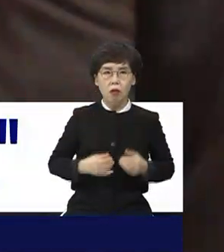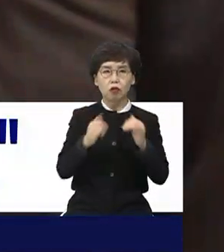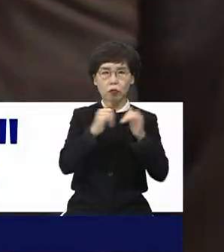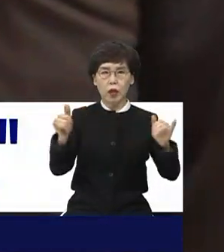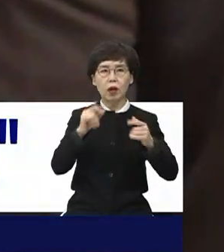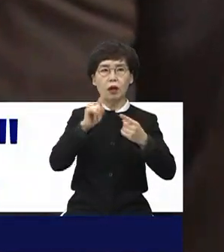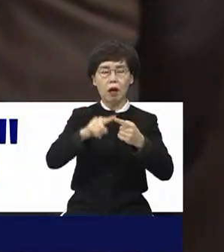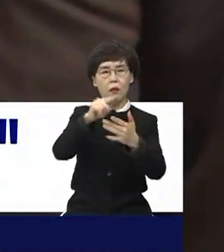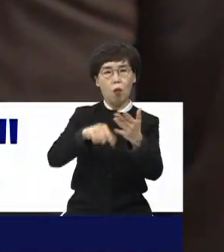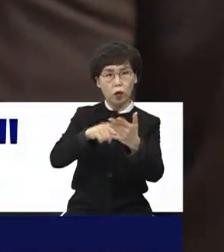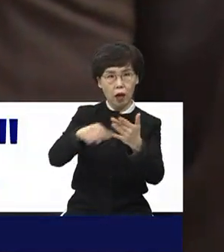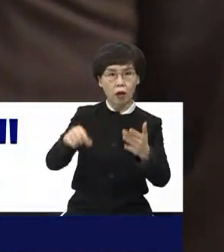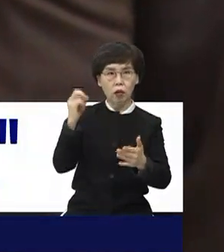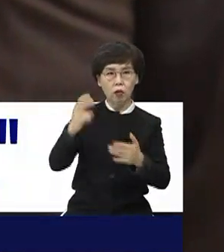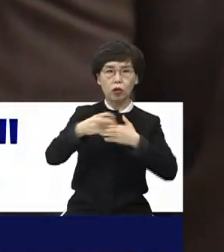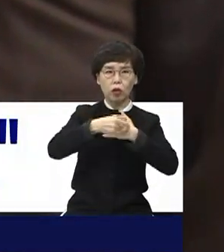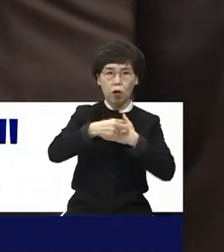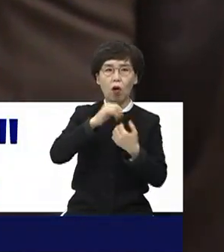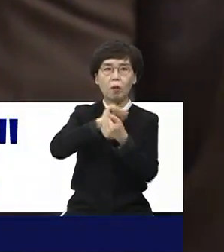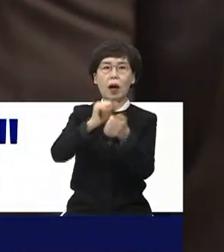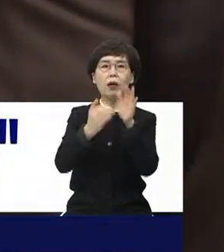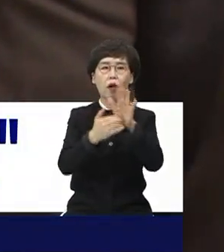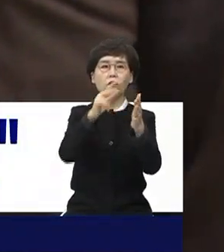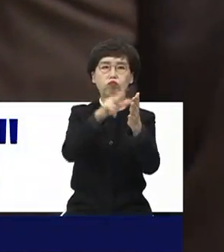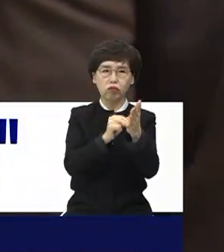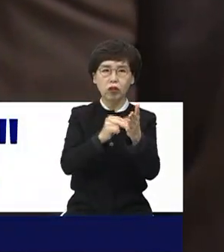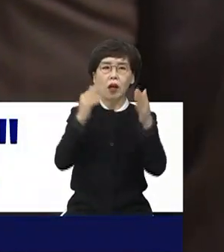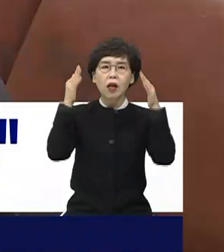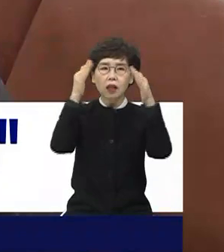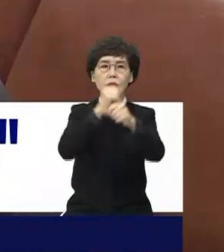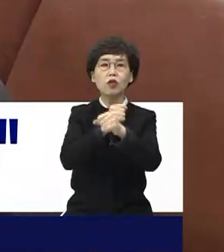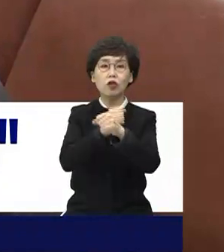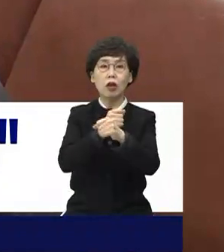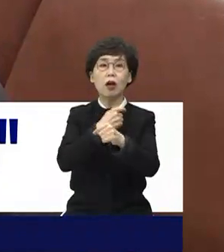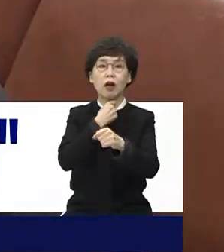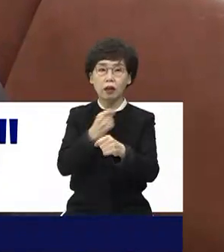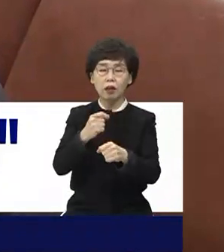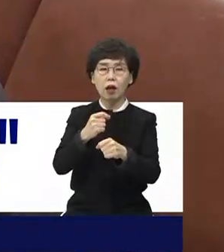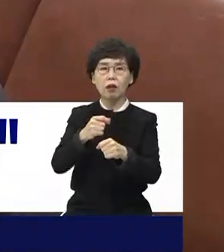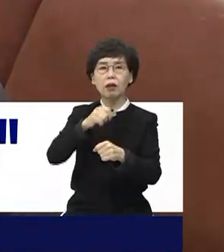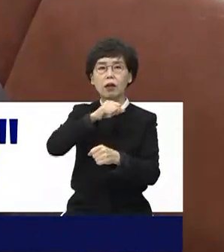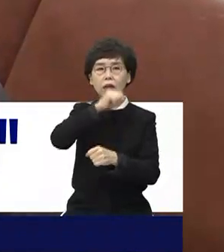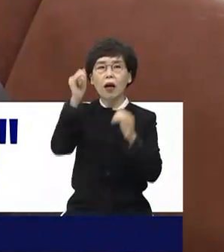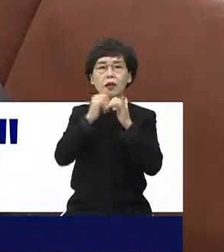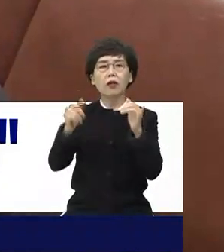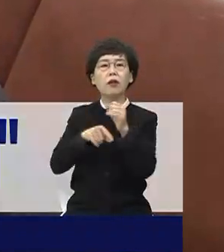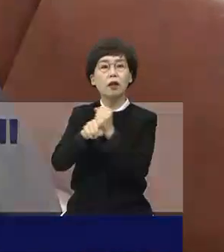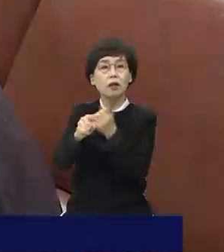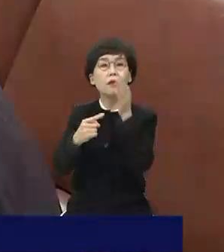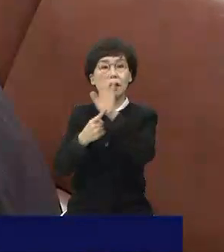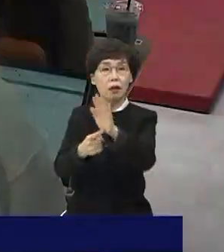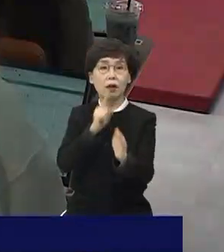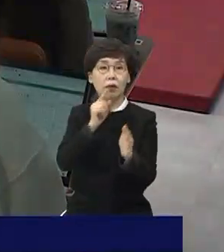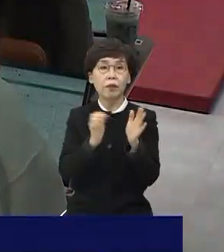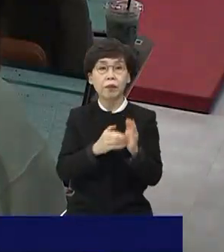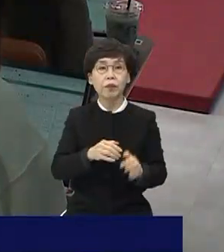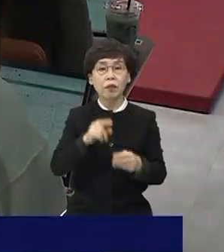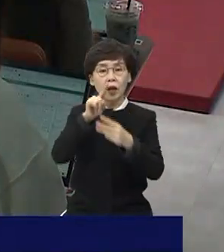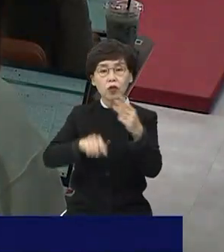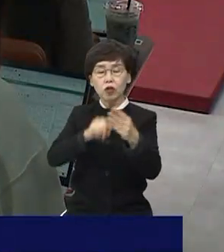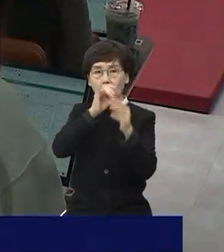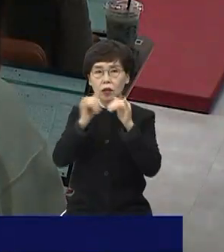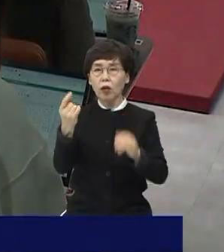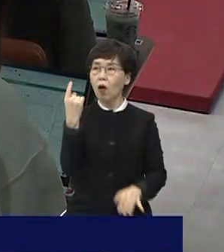국민들에 대한 보상과 의료, 방역 문제에 집중하겠다는 당선인의 의지가 반영된 것이라고 설명했습니다. 윤